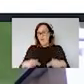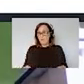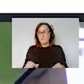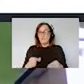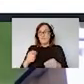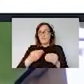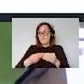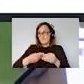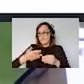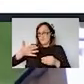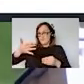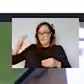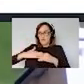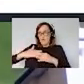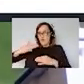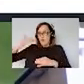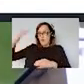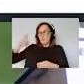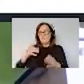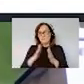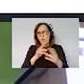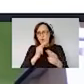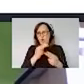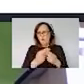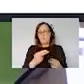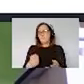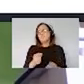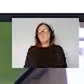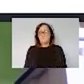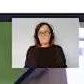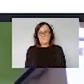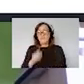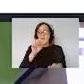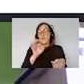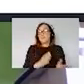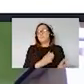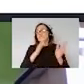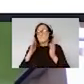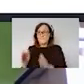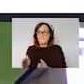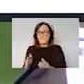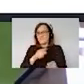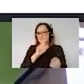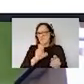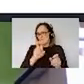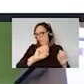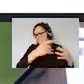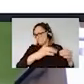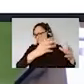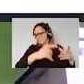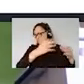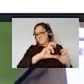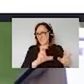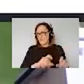nadal to się sypie. Jeśli Państwo będziecie chcieli, proszę odpowiadać nadal, ja już przejdę, to cały czas będzie się tworzyło, ja tutaj